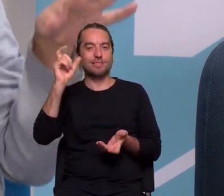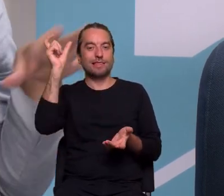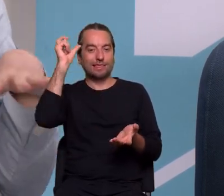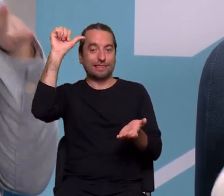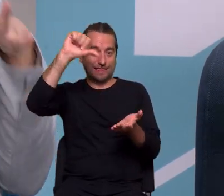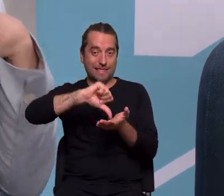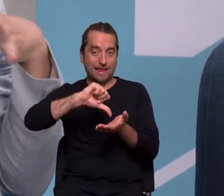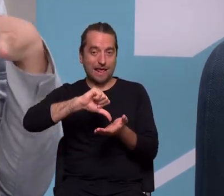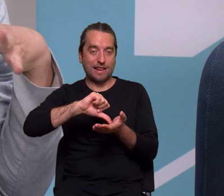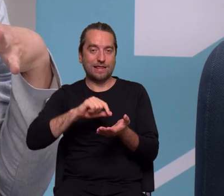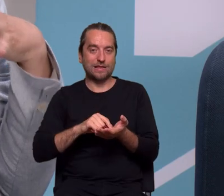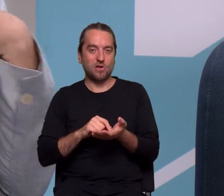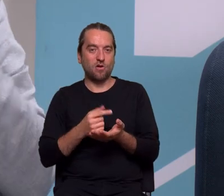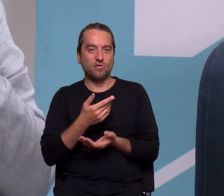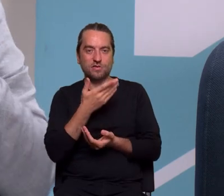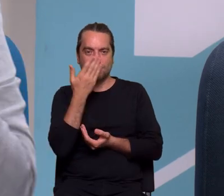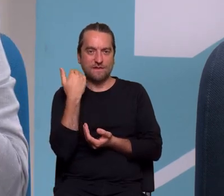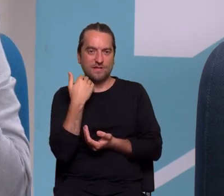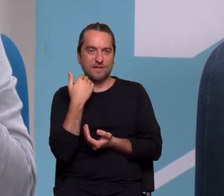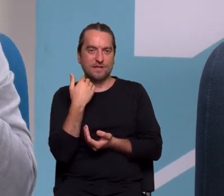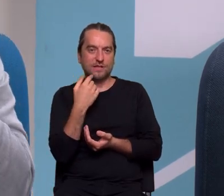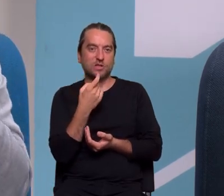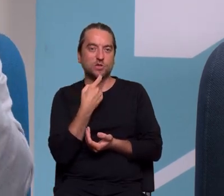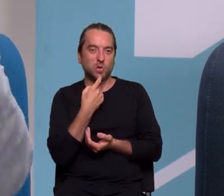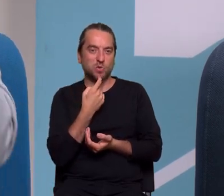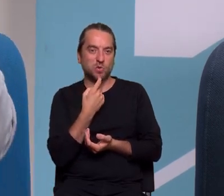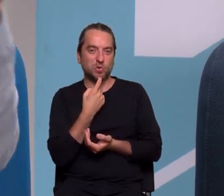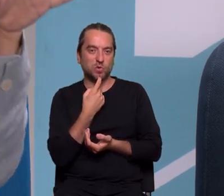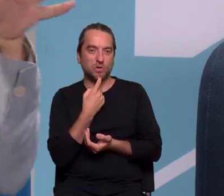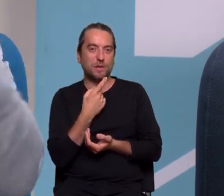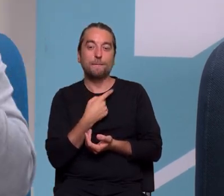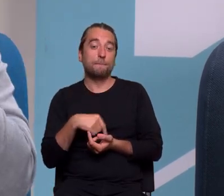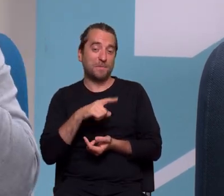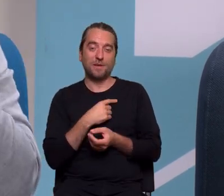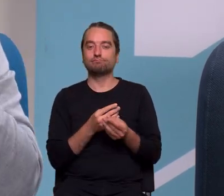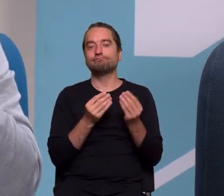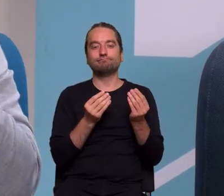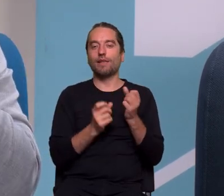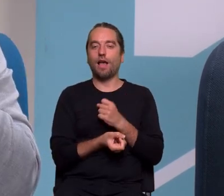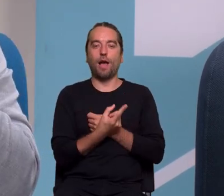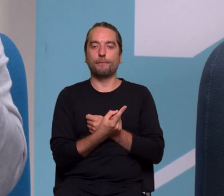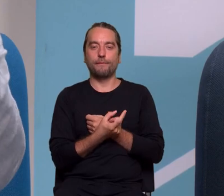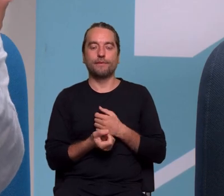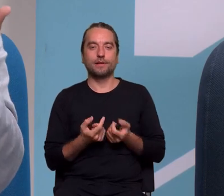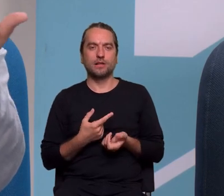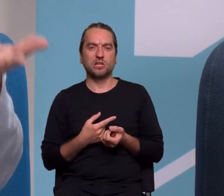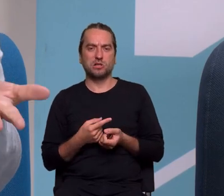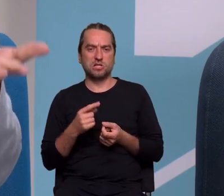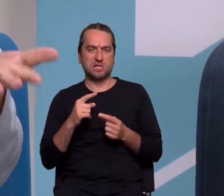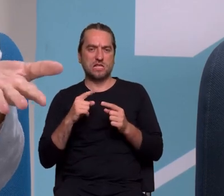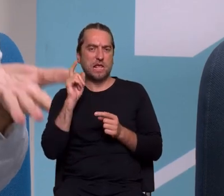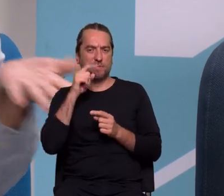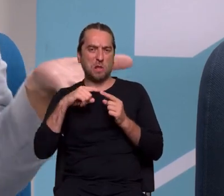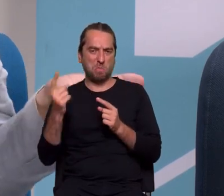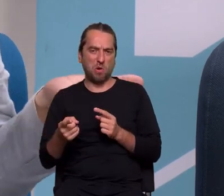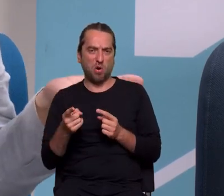mający zielonego pojęcia, na czym polega nasza specyfika, tak, jesteśmy niezwykli, mówi,